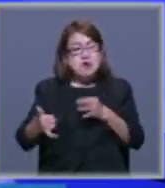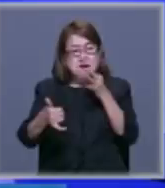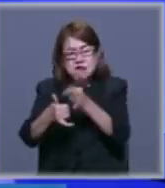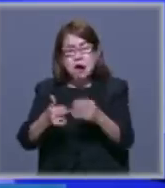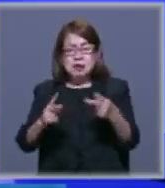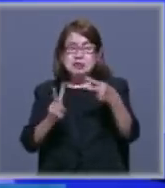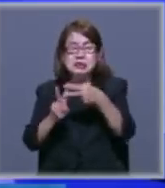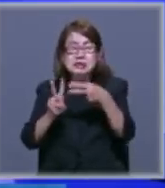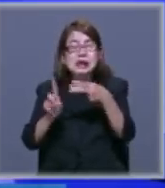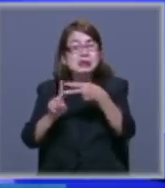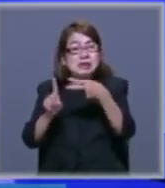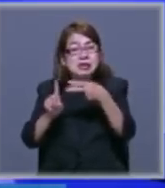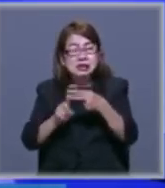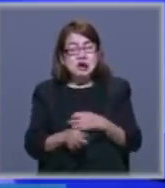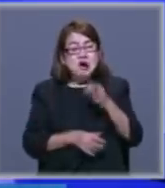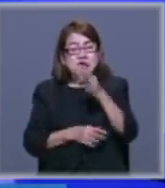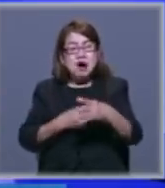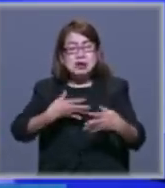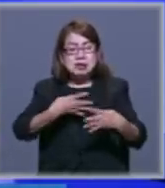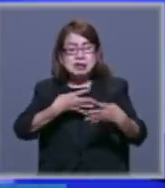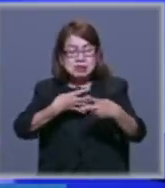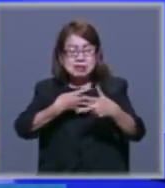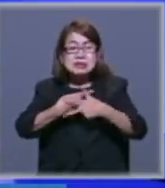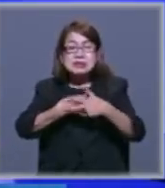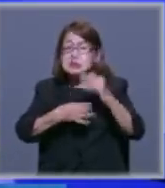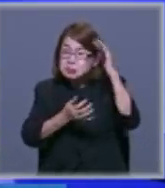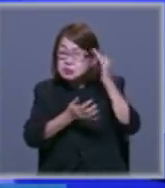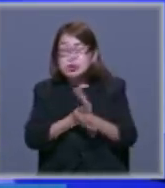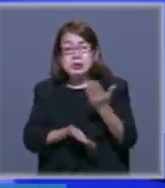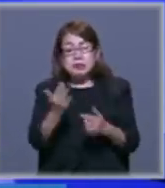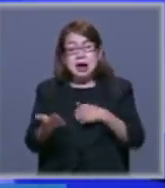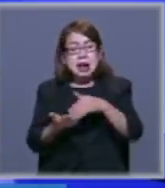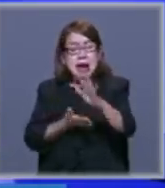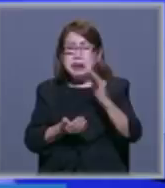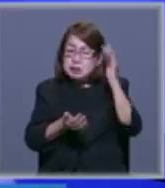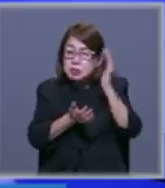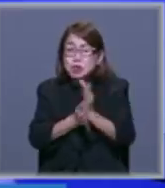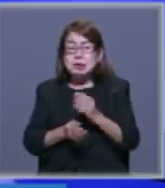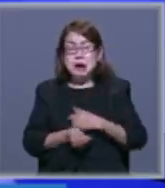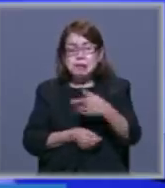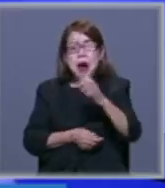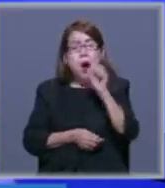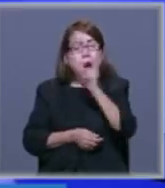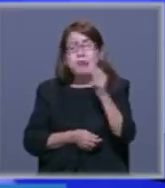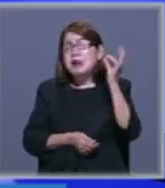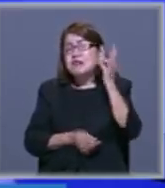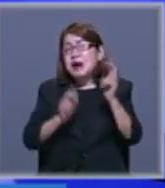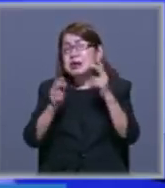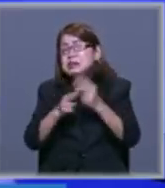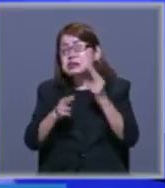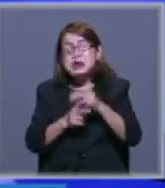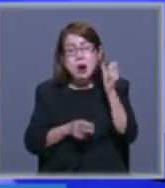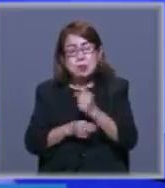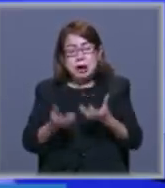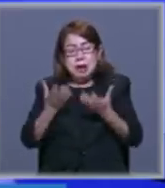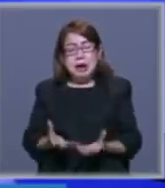การฟ้องพลตำรวจเอกเสรีพิสุทธิ์หรือการไล่ให้พลตำรวจเอกเสรีพิสุทธิ์ไปฟังเพลงหนักแผ่นดินโดยโฆษกหญิงจากกองทัพบ